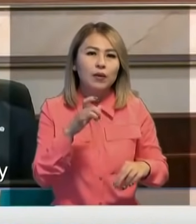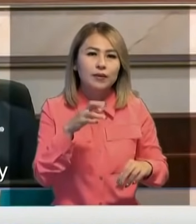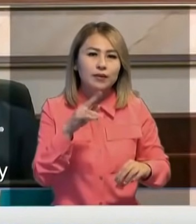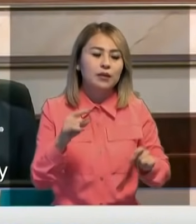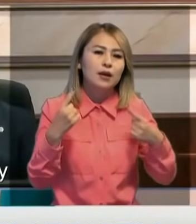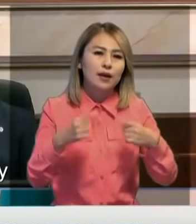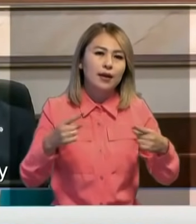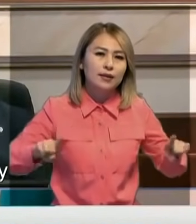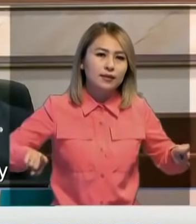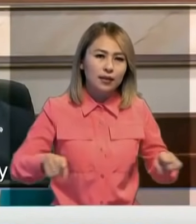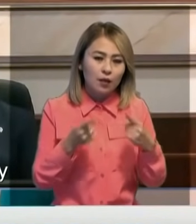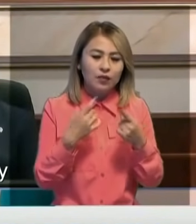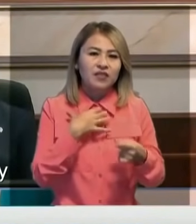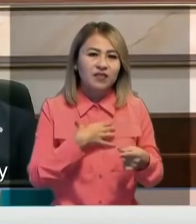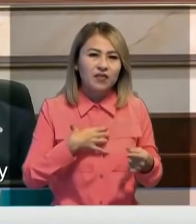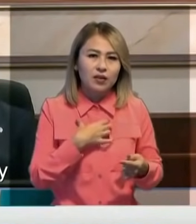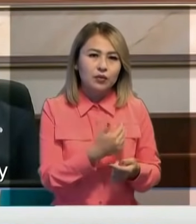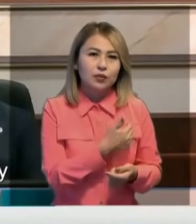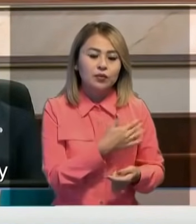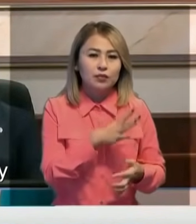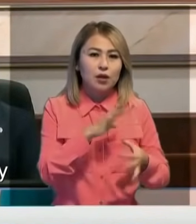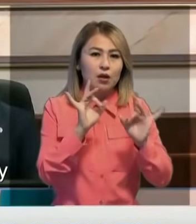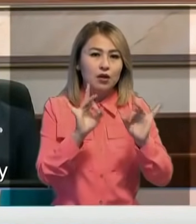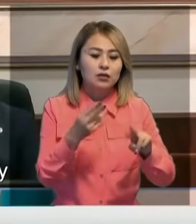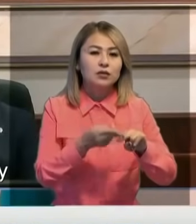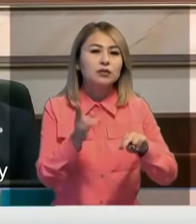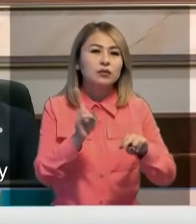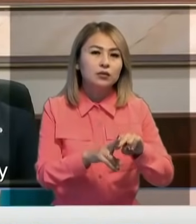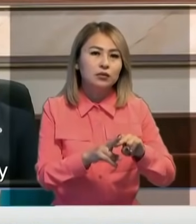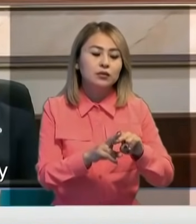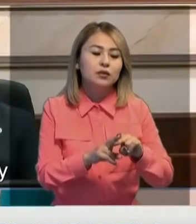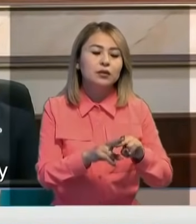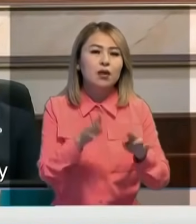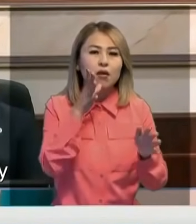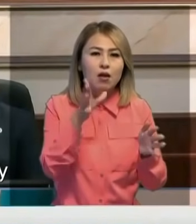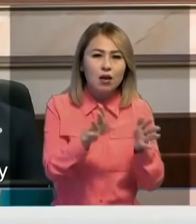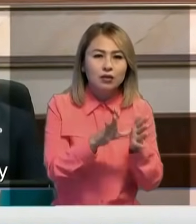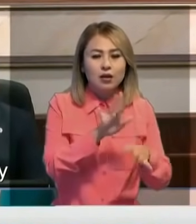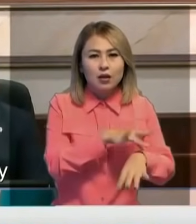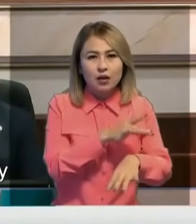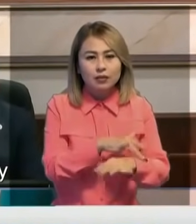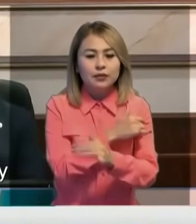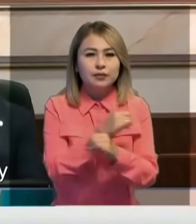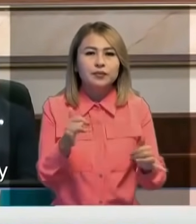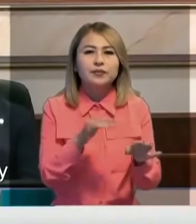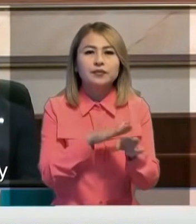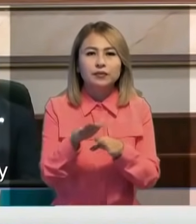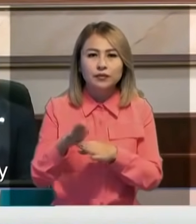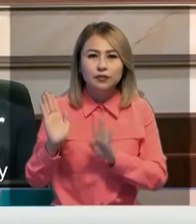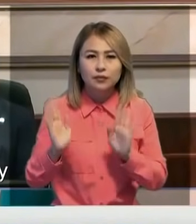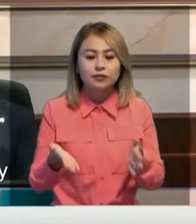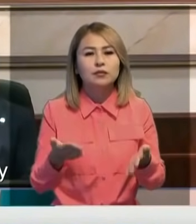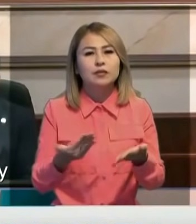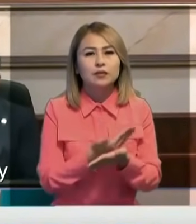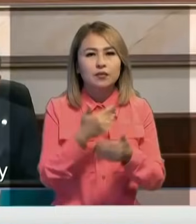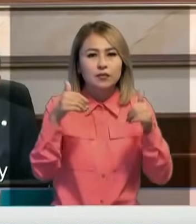басқа салаларды дамыту негізгі міндетке айналмақ. Әлеуметтік, инженерлік, коммуналдық инфрақұрылымды дамыту жобалары іске асырылатын болады.